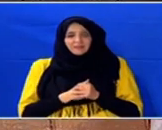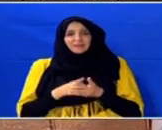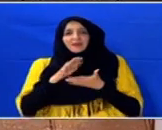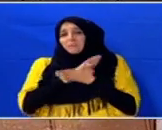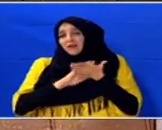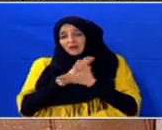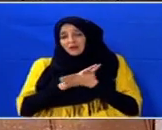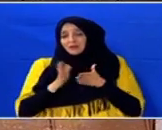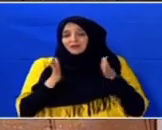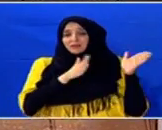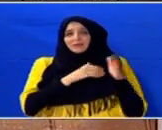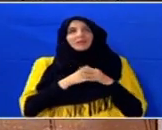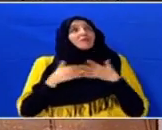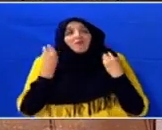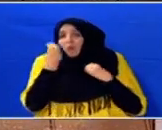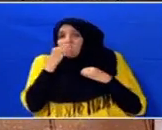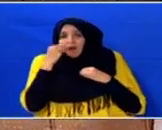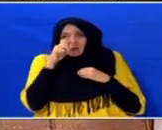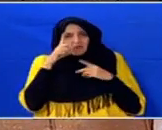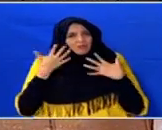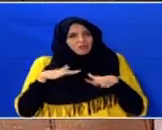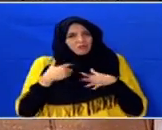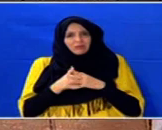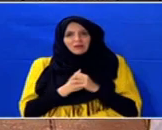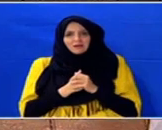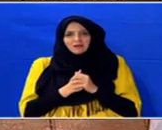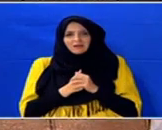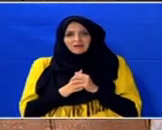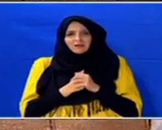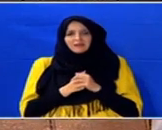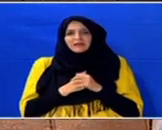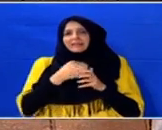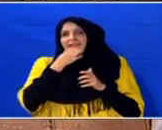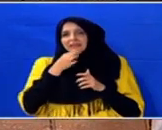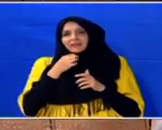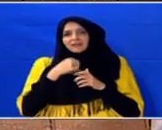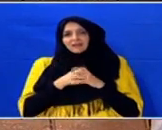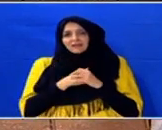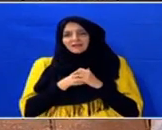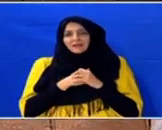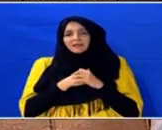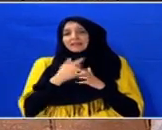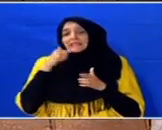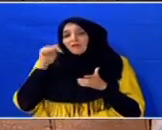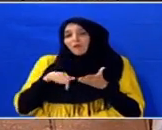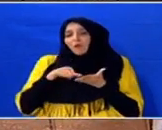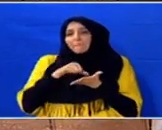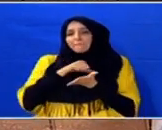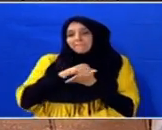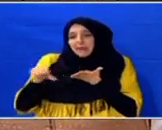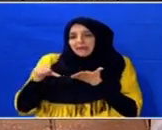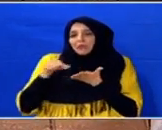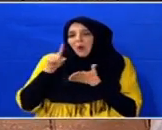تعوض لي ما أتلفت، نقول له لا يجوز لك